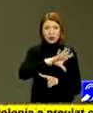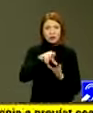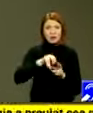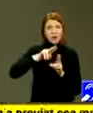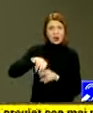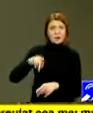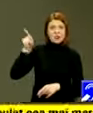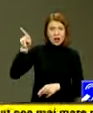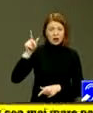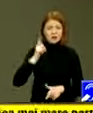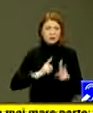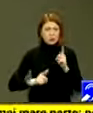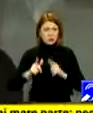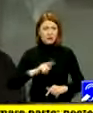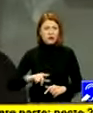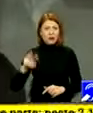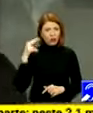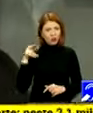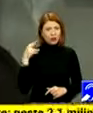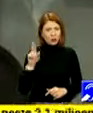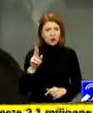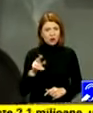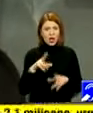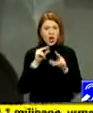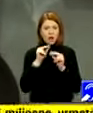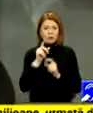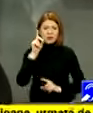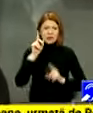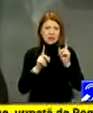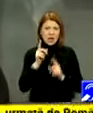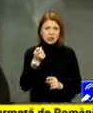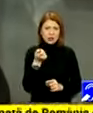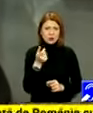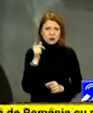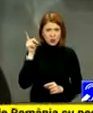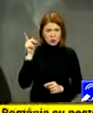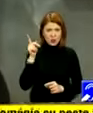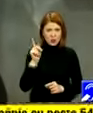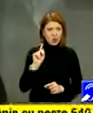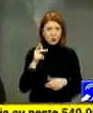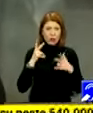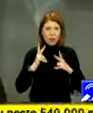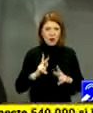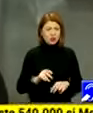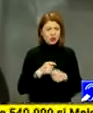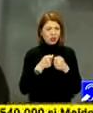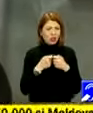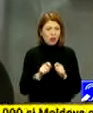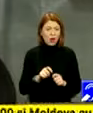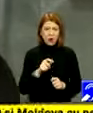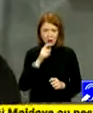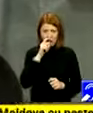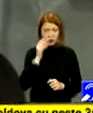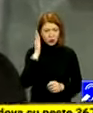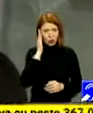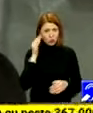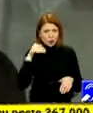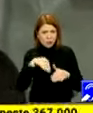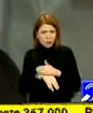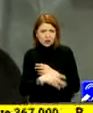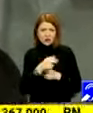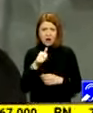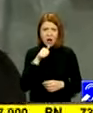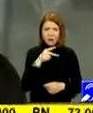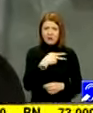Harkov îi chinuie în continuare. Vorbesc rar și puțin cu ei. Nu e liniște deloc în Harkov. Dorm în beciuri, nu au apă și